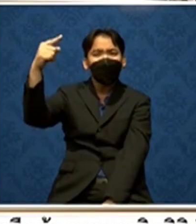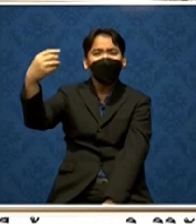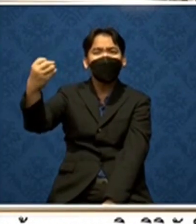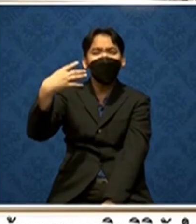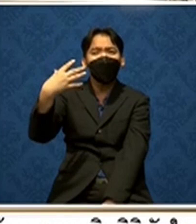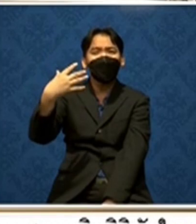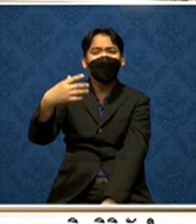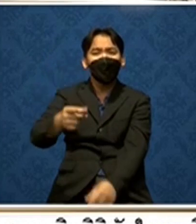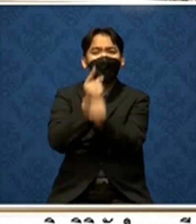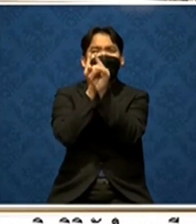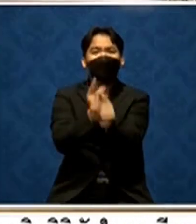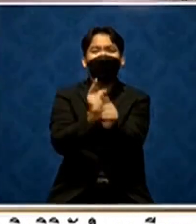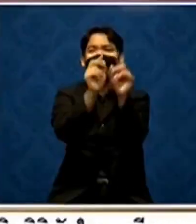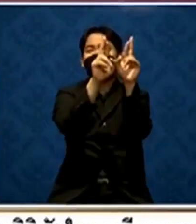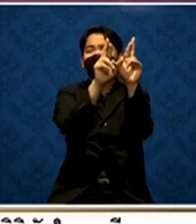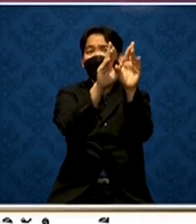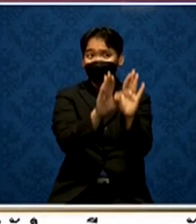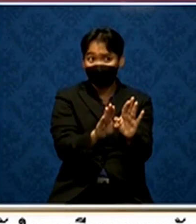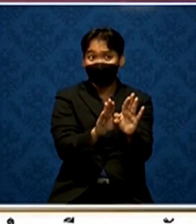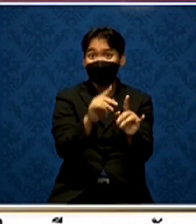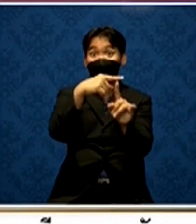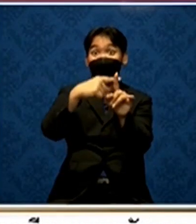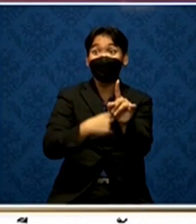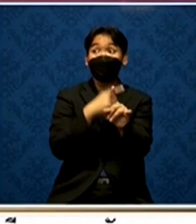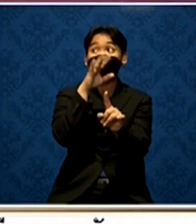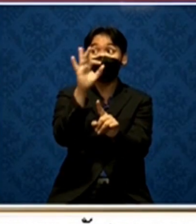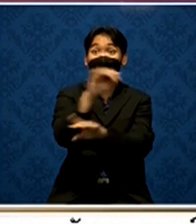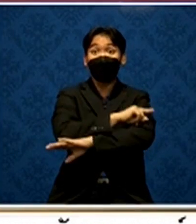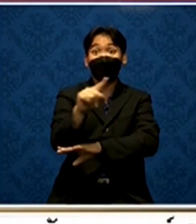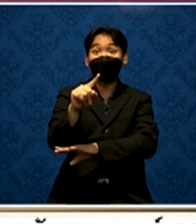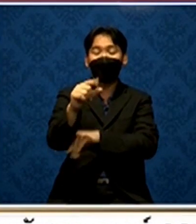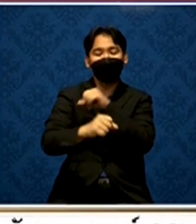อปท.หรือองค์กรปกครองส่วนท้องถิ่นเมื่อตุลา